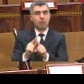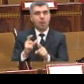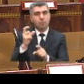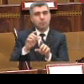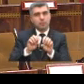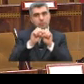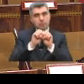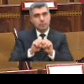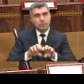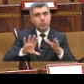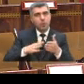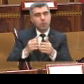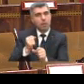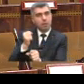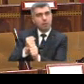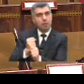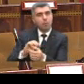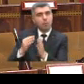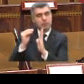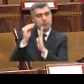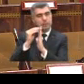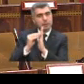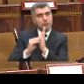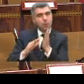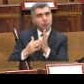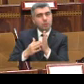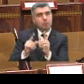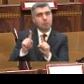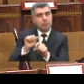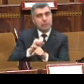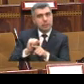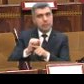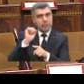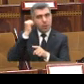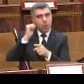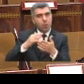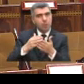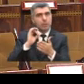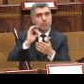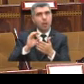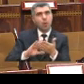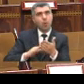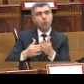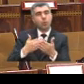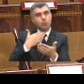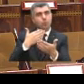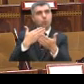حتى تقوم بالمهام الجليله المنوصه بها في التاطير والتكوين وتعزيز الامن الروحي. السيد الوزير